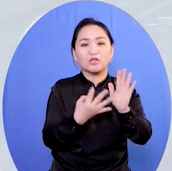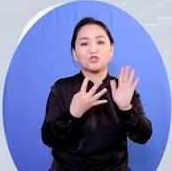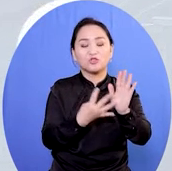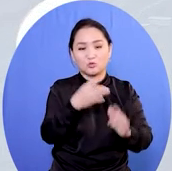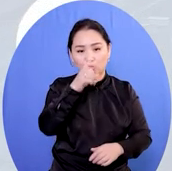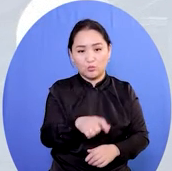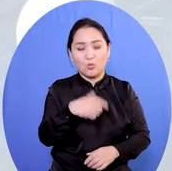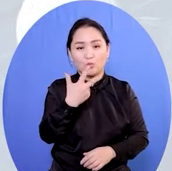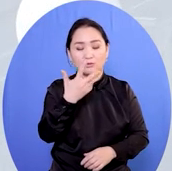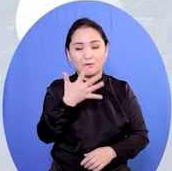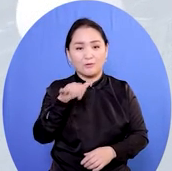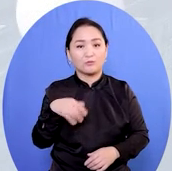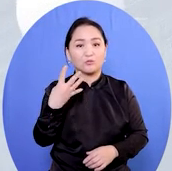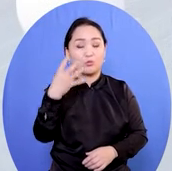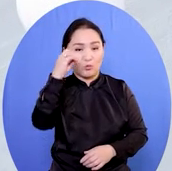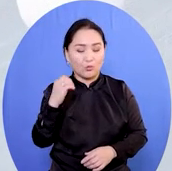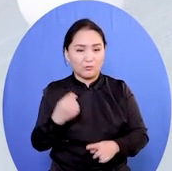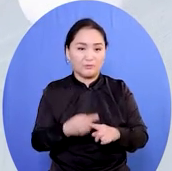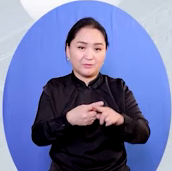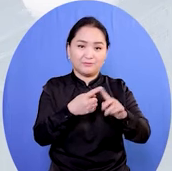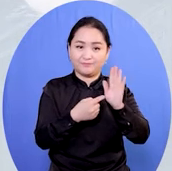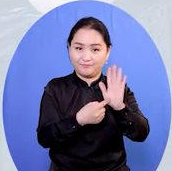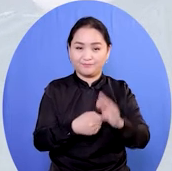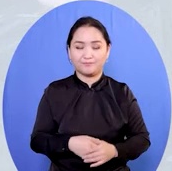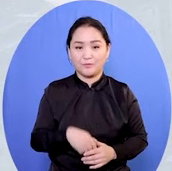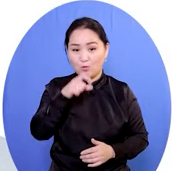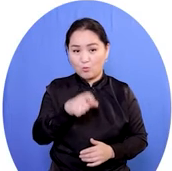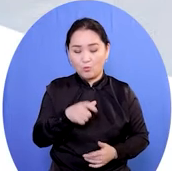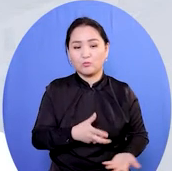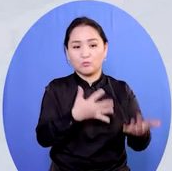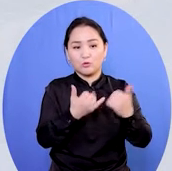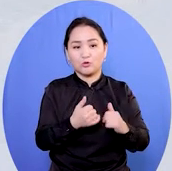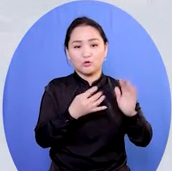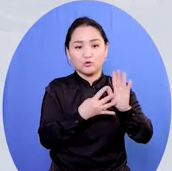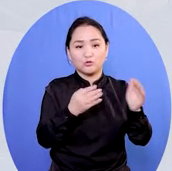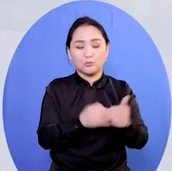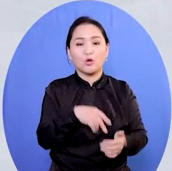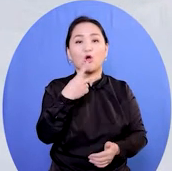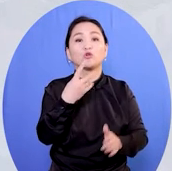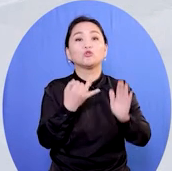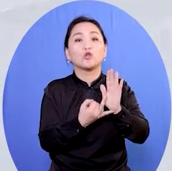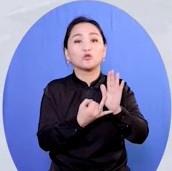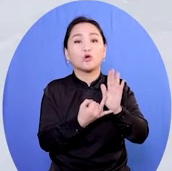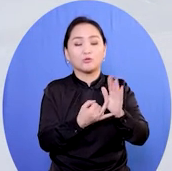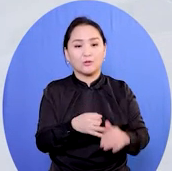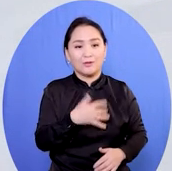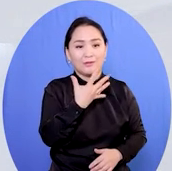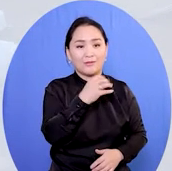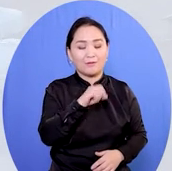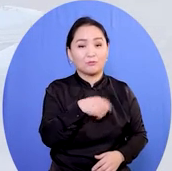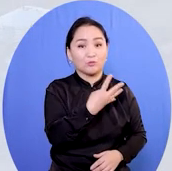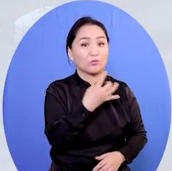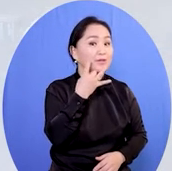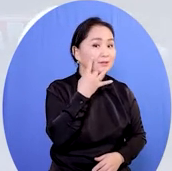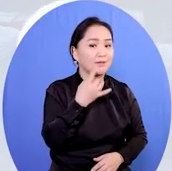буюу 35.4% өссөн үзүүлэлттэй байна. Хүн амын 9,027 буюу 50.4%